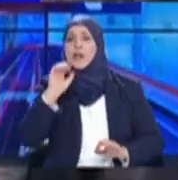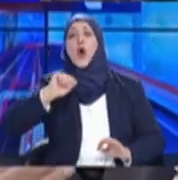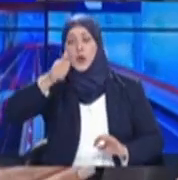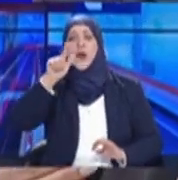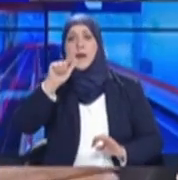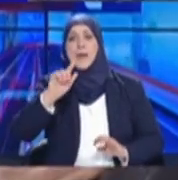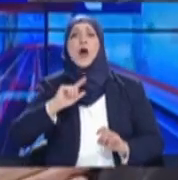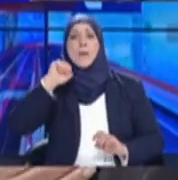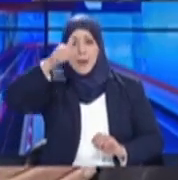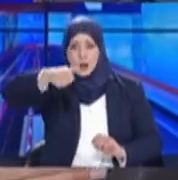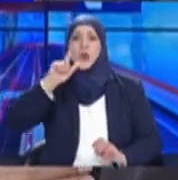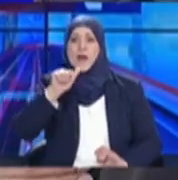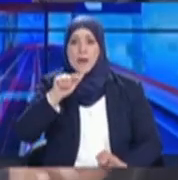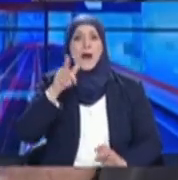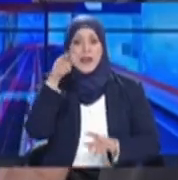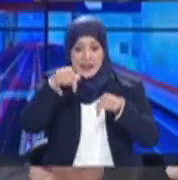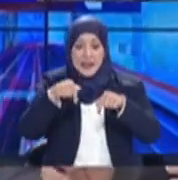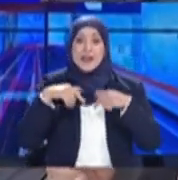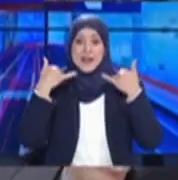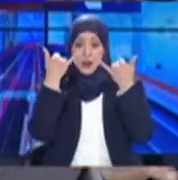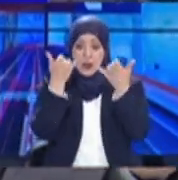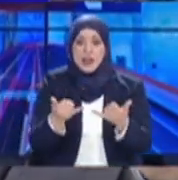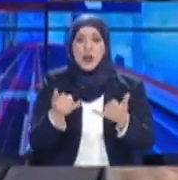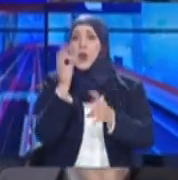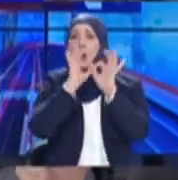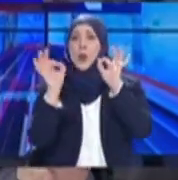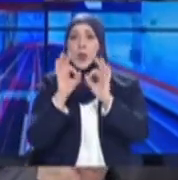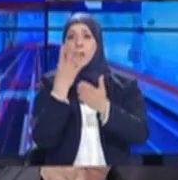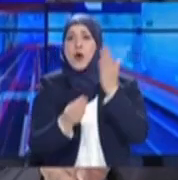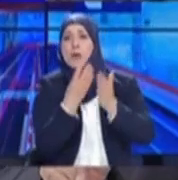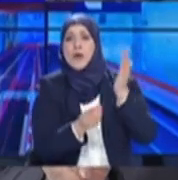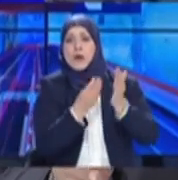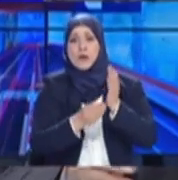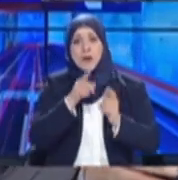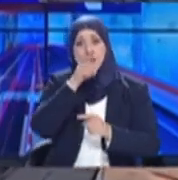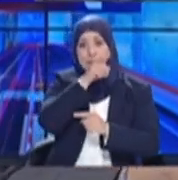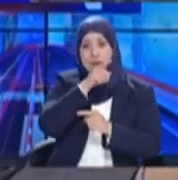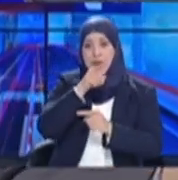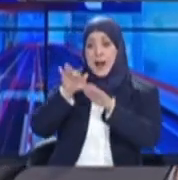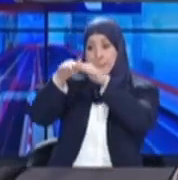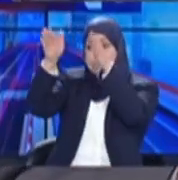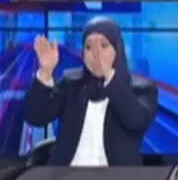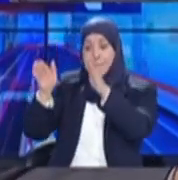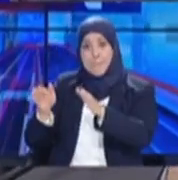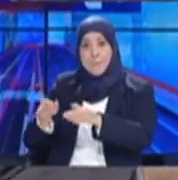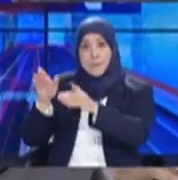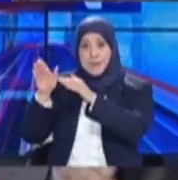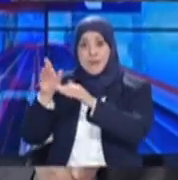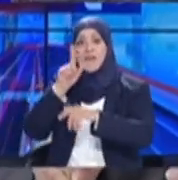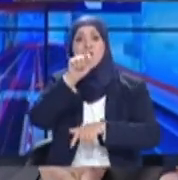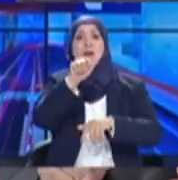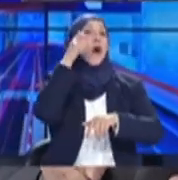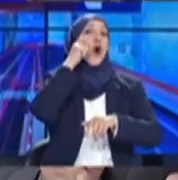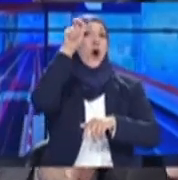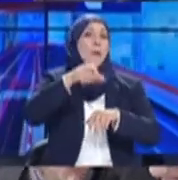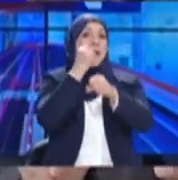موضوع امين وعلى فكره انا بشان علمكم اللي عندنا او لحاله حجر صحي في عون من عمال البلديه يمكن تخلي اليوم في حاله